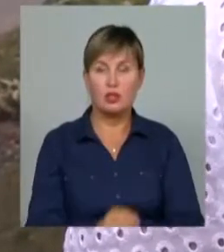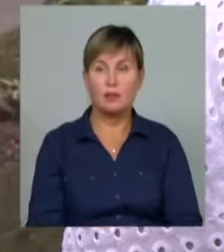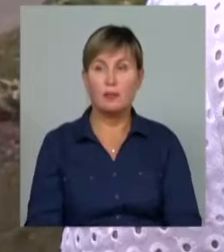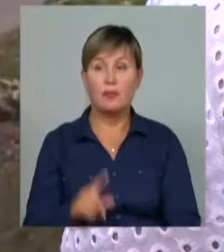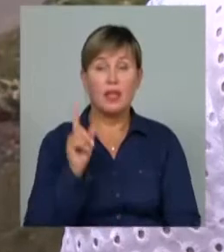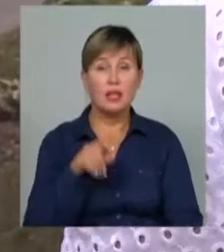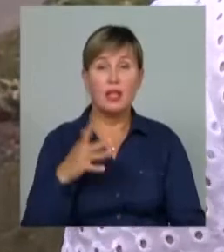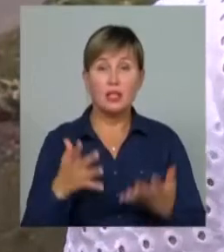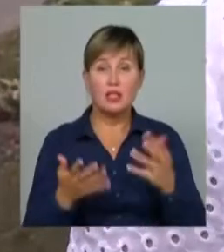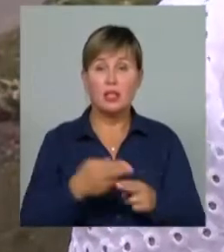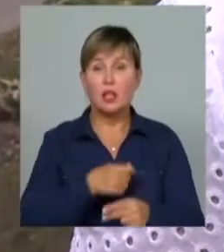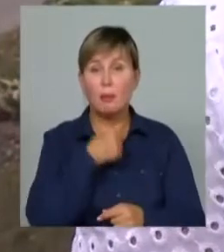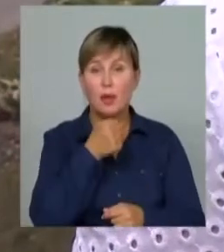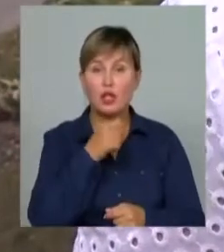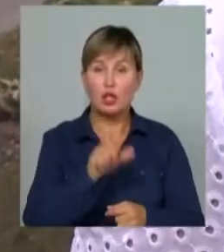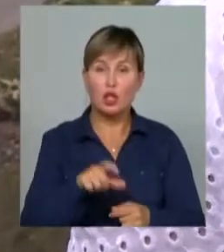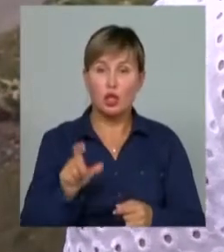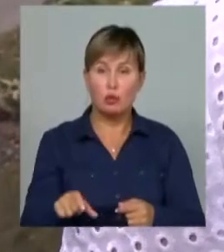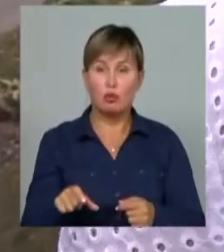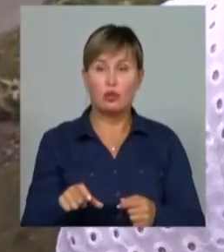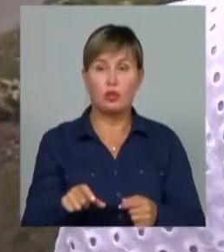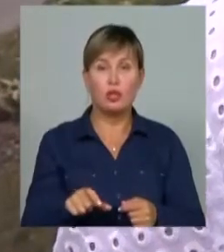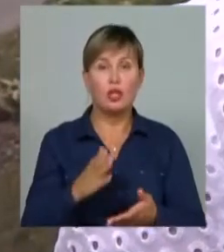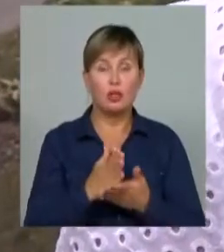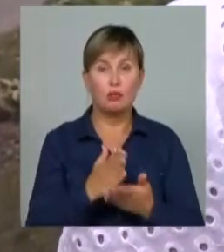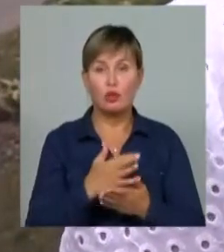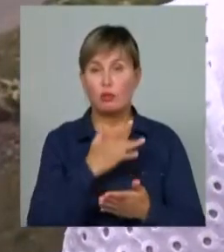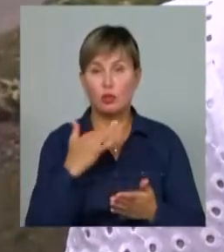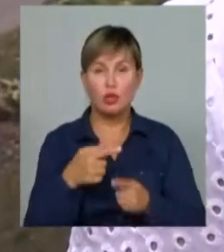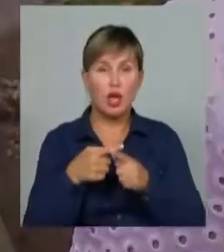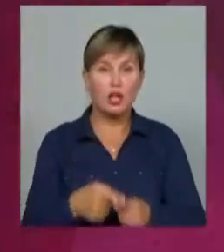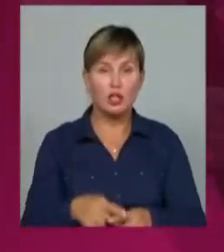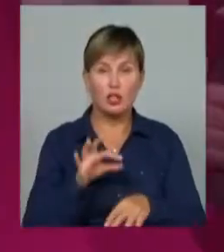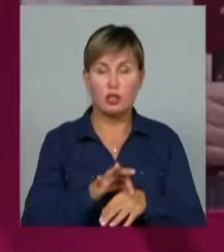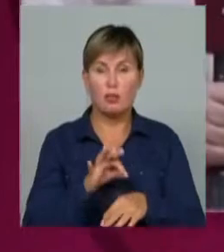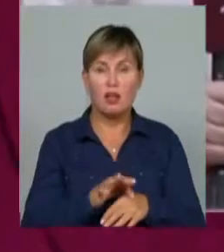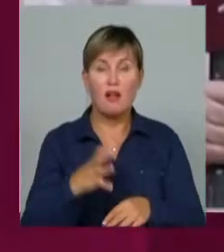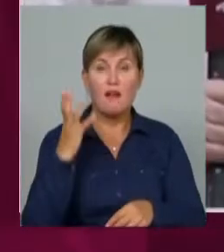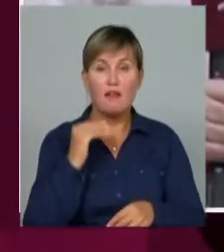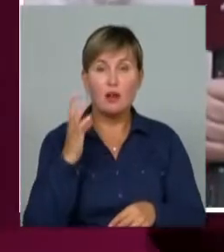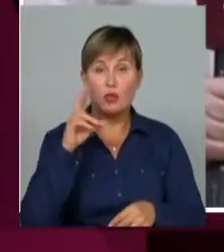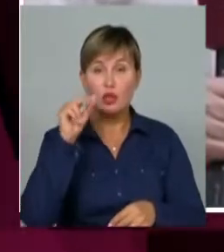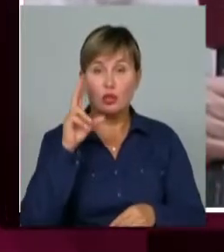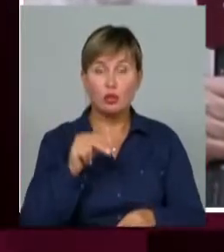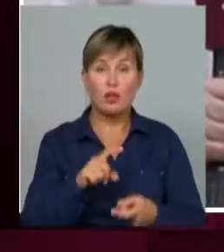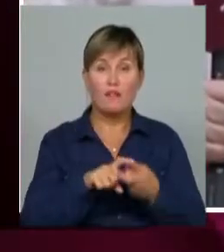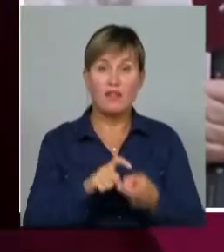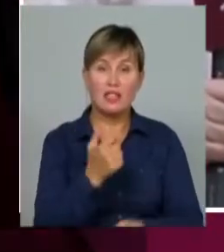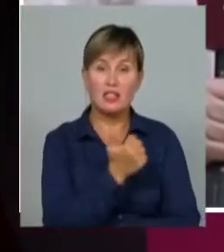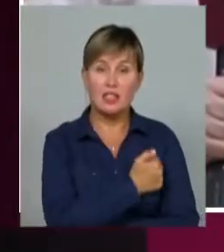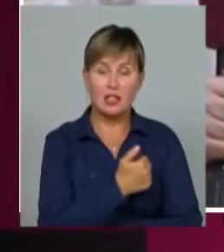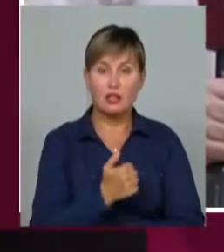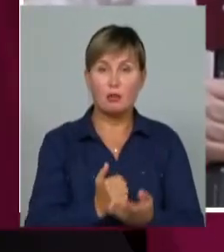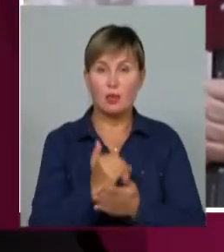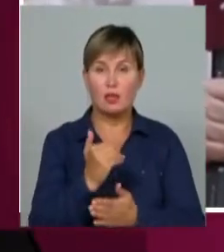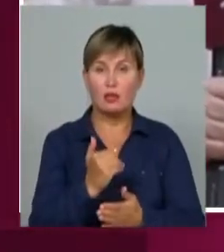Даже если это пожилые люди и имеющие множество хронических заболеваний. В Алматы число вакцинированных первым компонентом